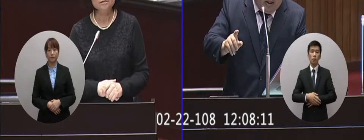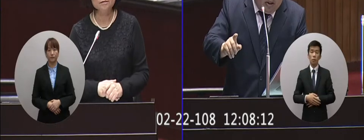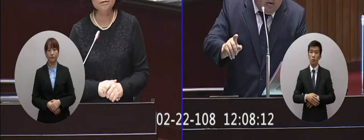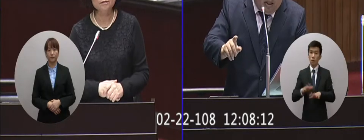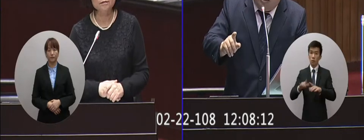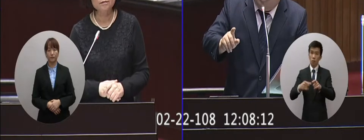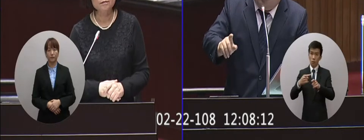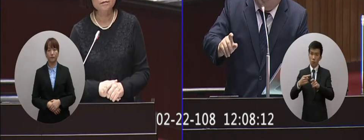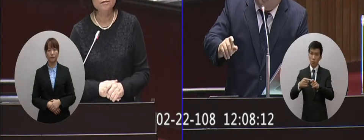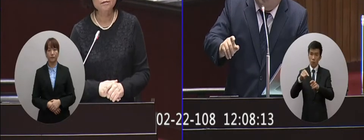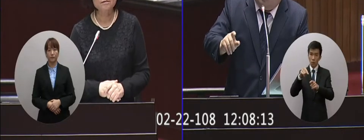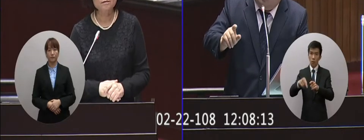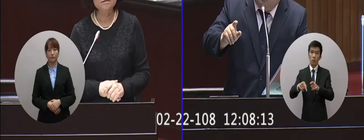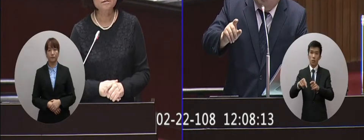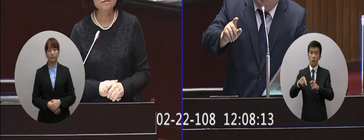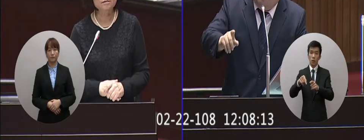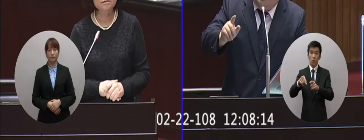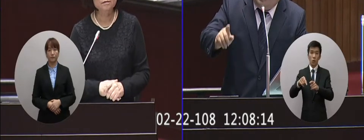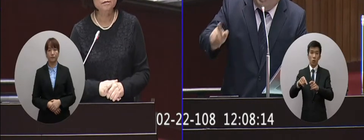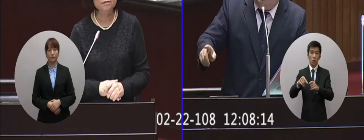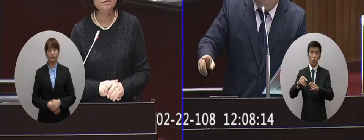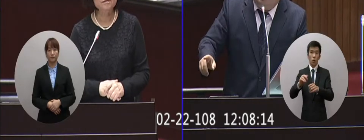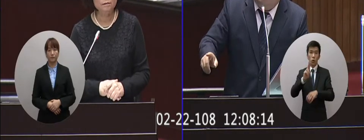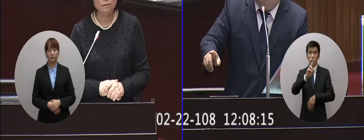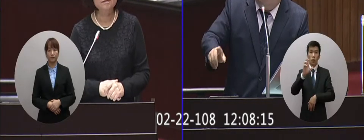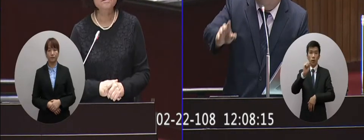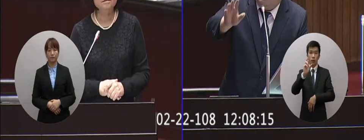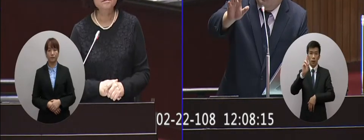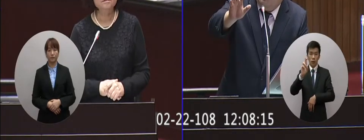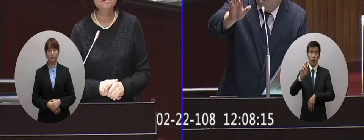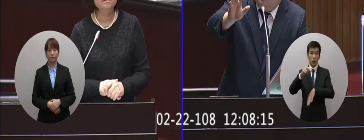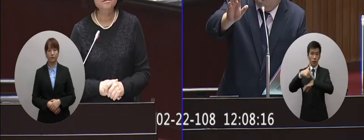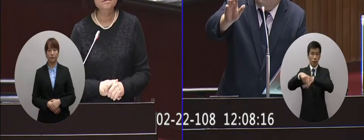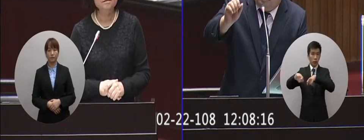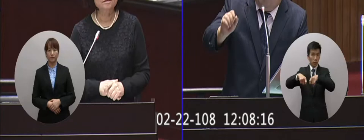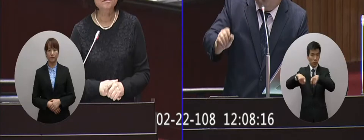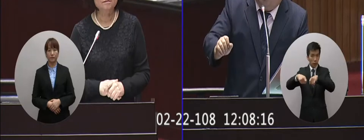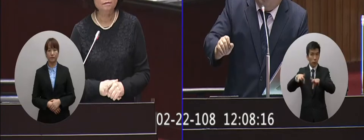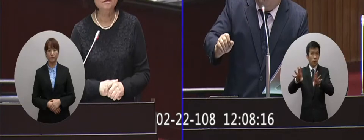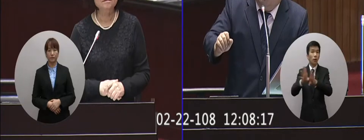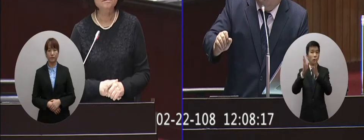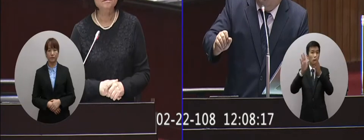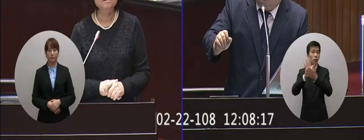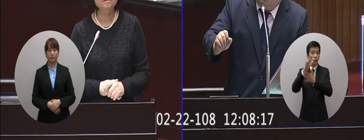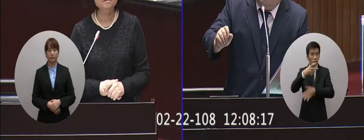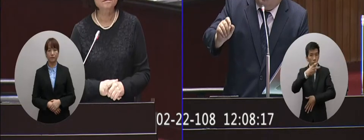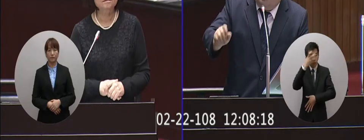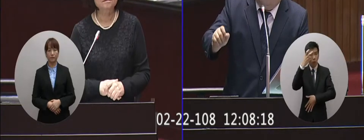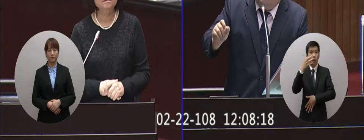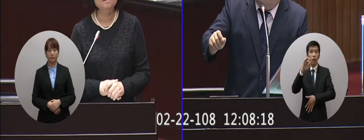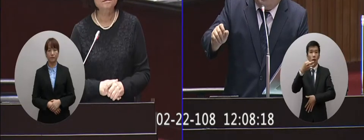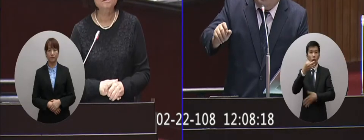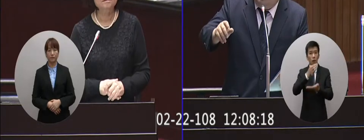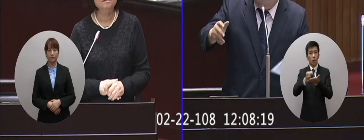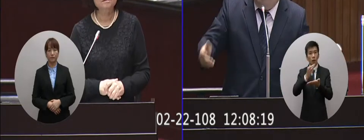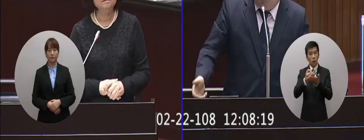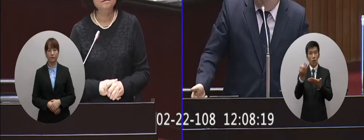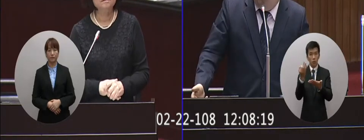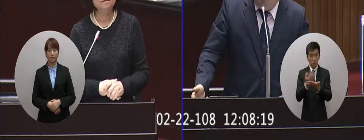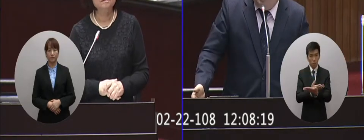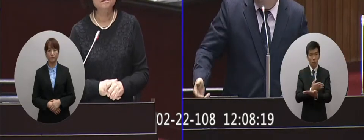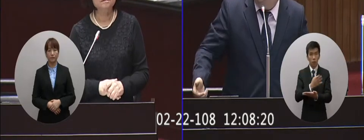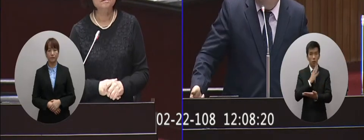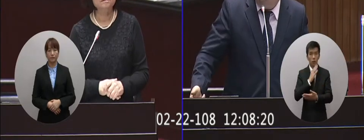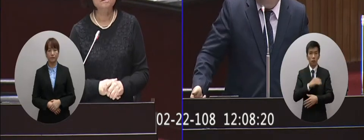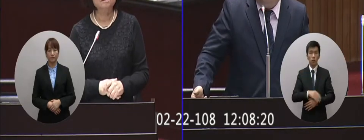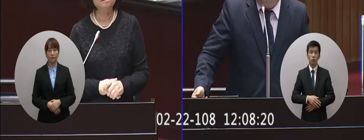今年在启动这个第二创生这个 USR 计划的时候，基本上经费是不足的。好，这整个 USR 它的经费不